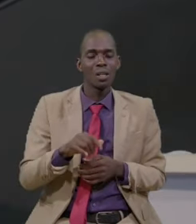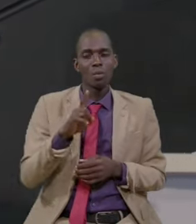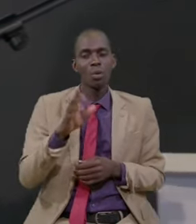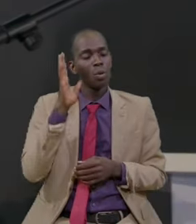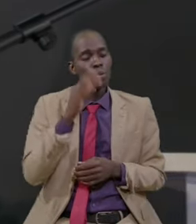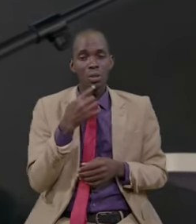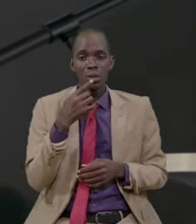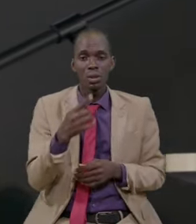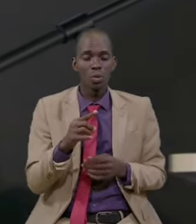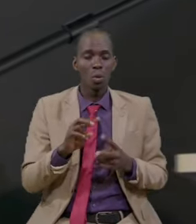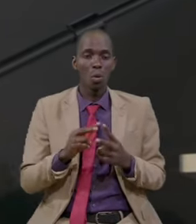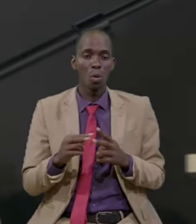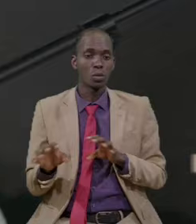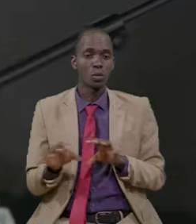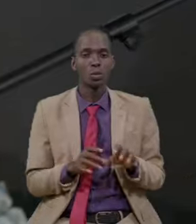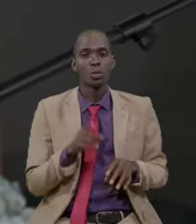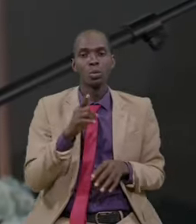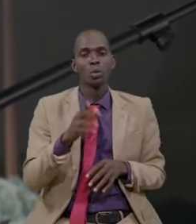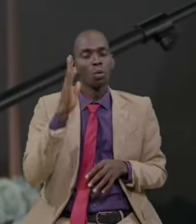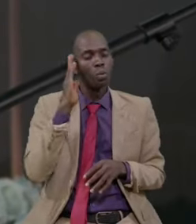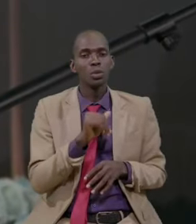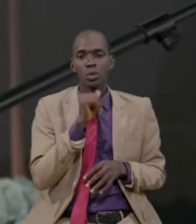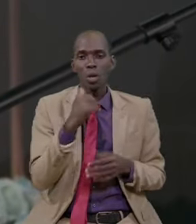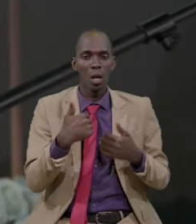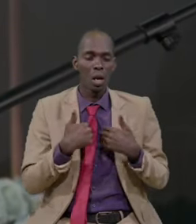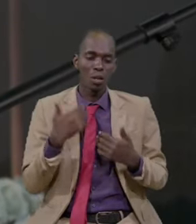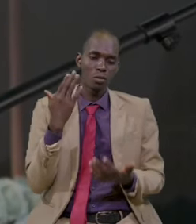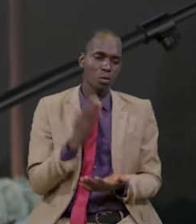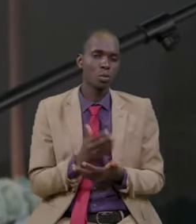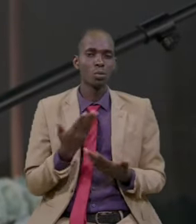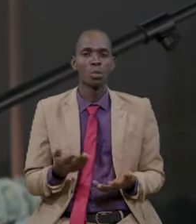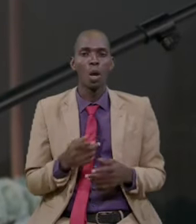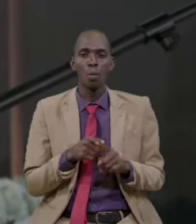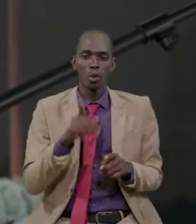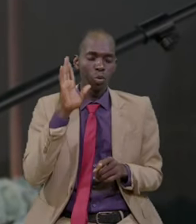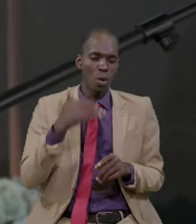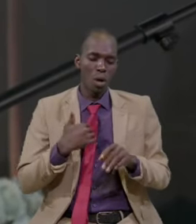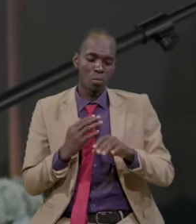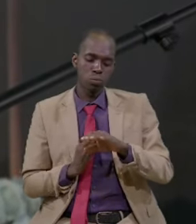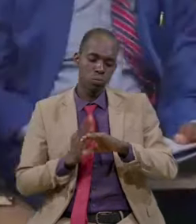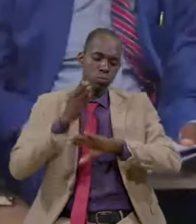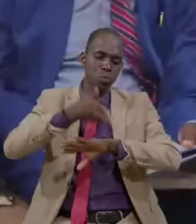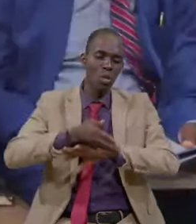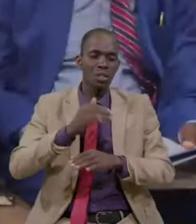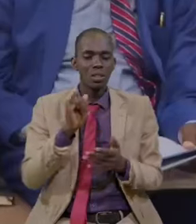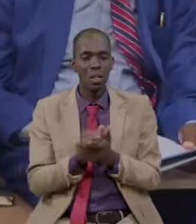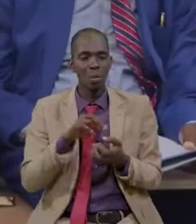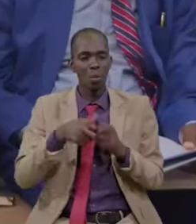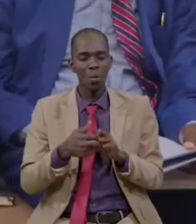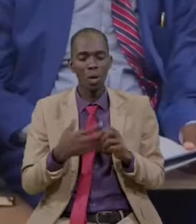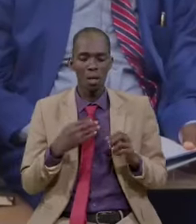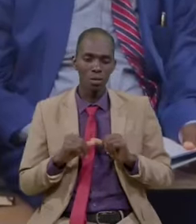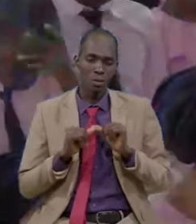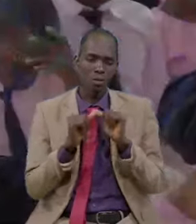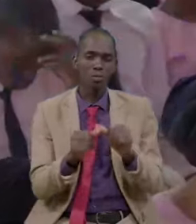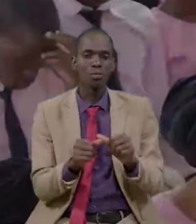ou fera, tu n'allais pas cesser, tu allais dépasser ces obstacles et